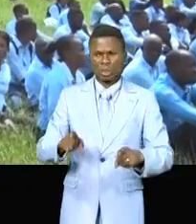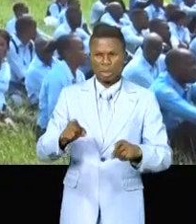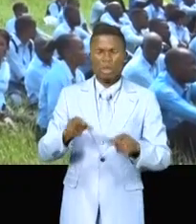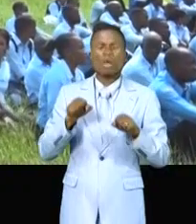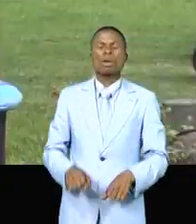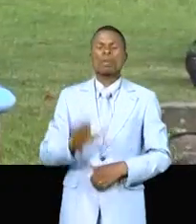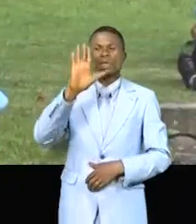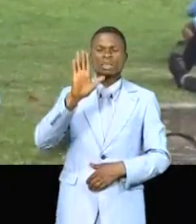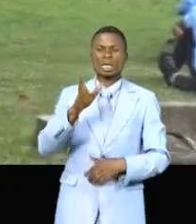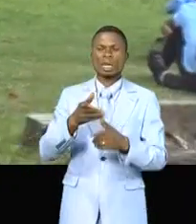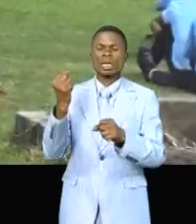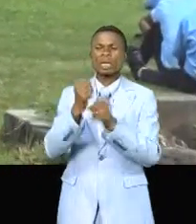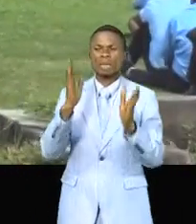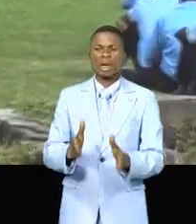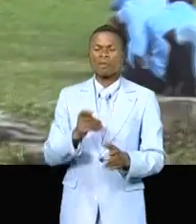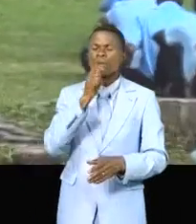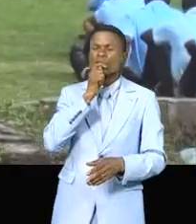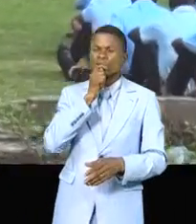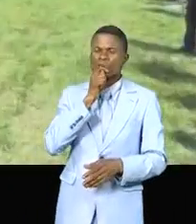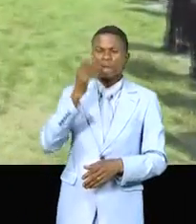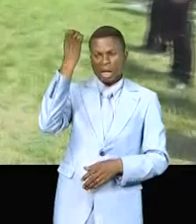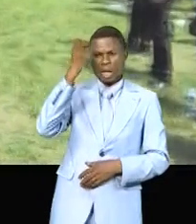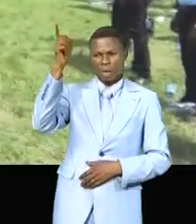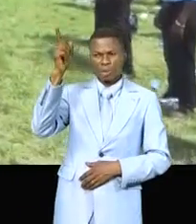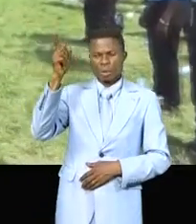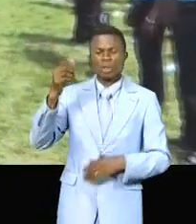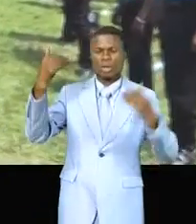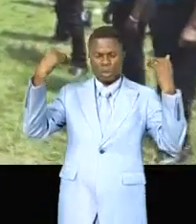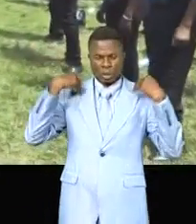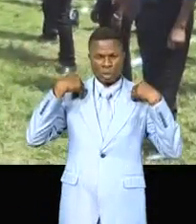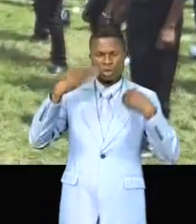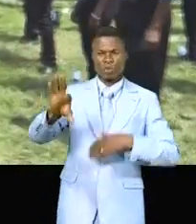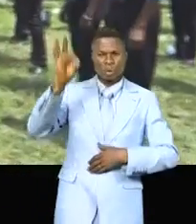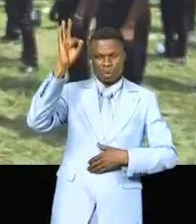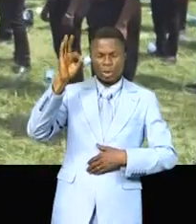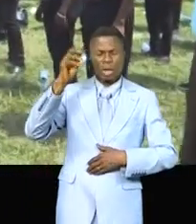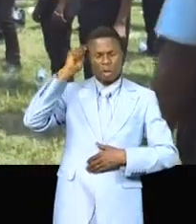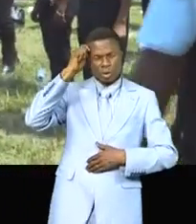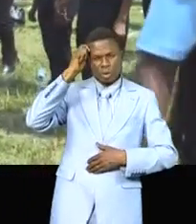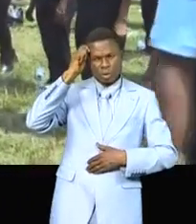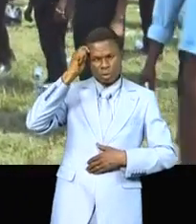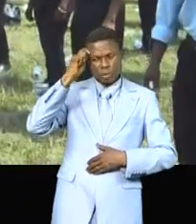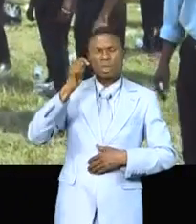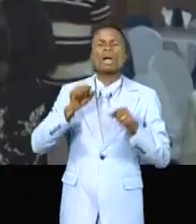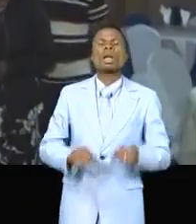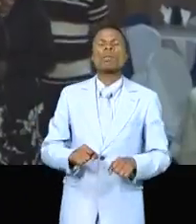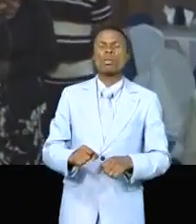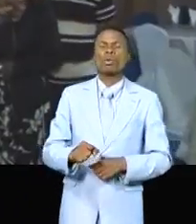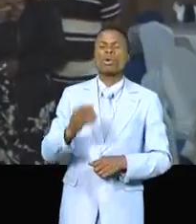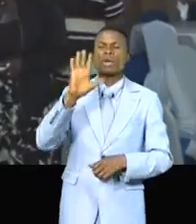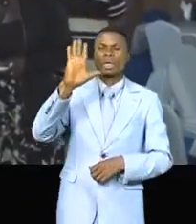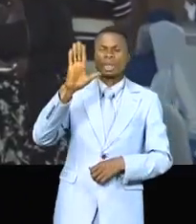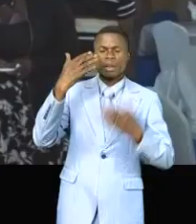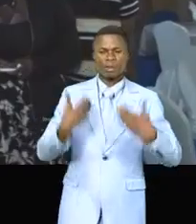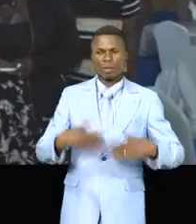5 pompiers dans un incendie en Australie. Le patron des pompiers a été retenu pour commémorer leur disparition et